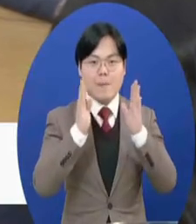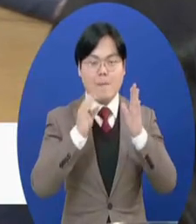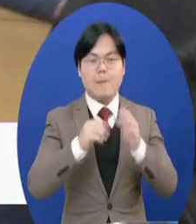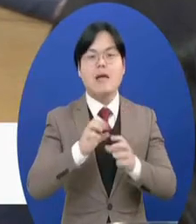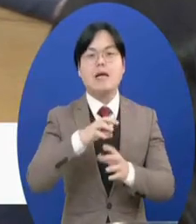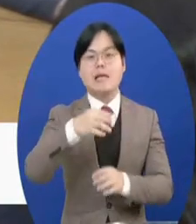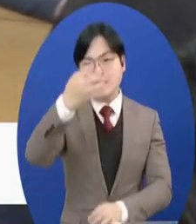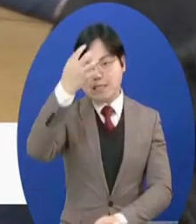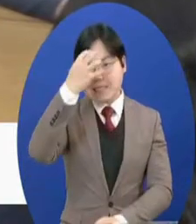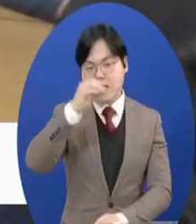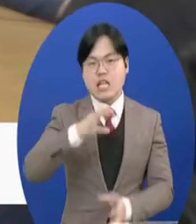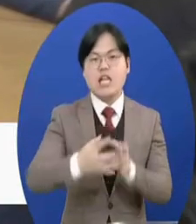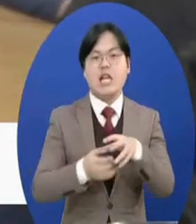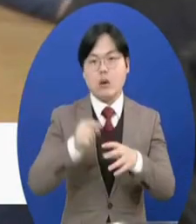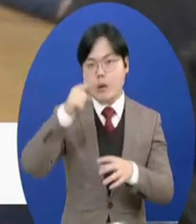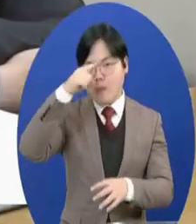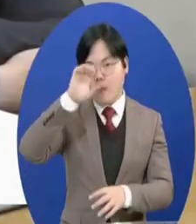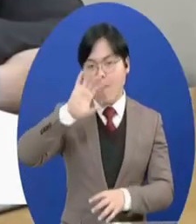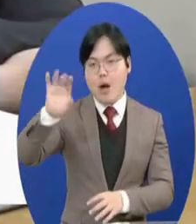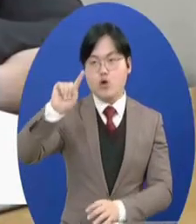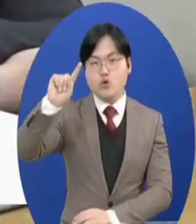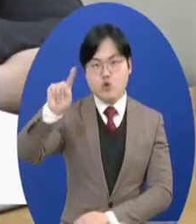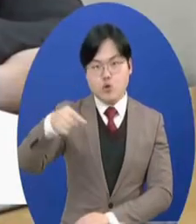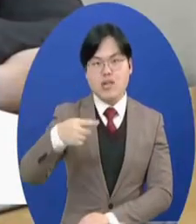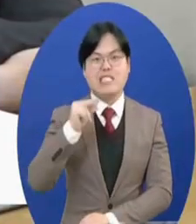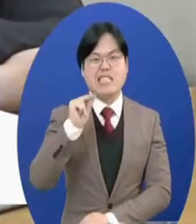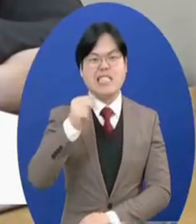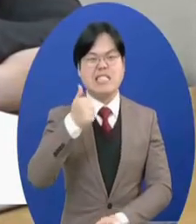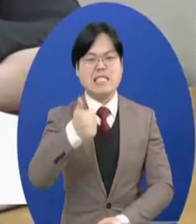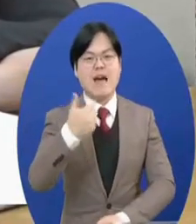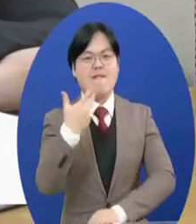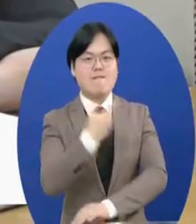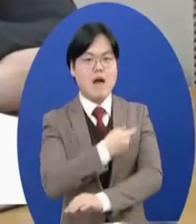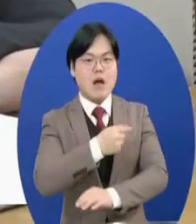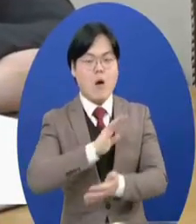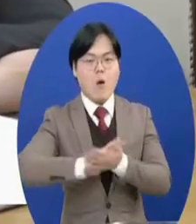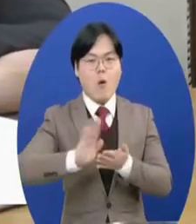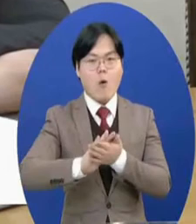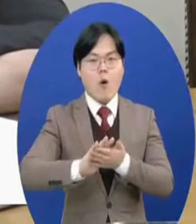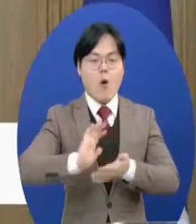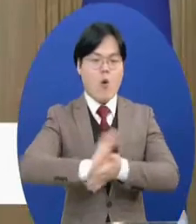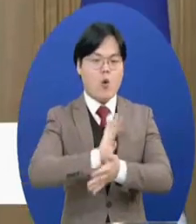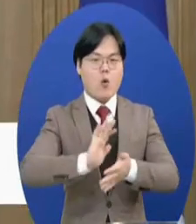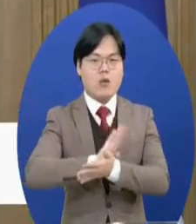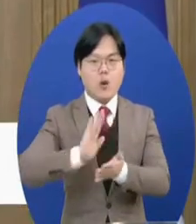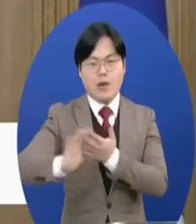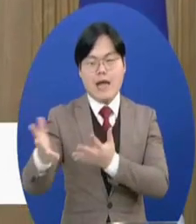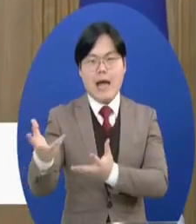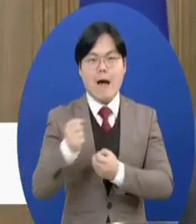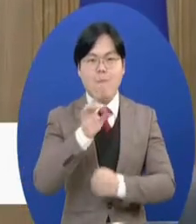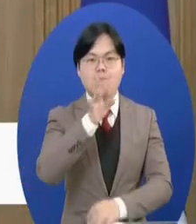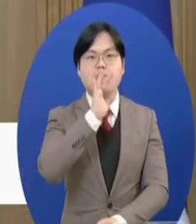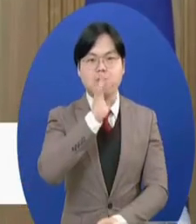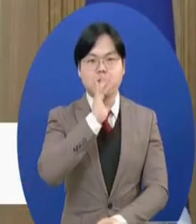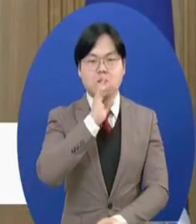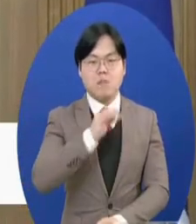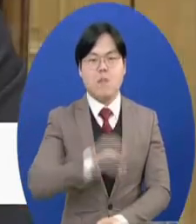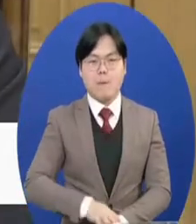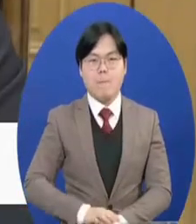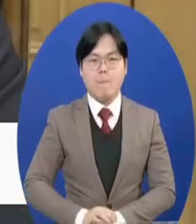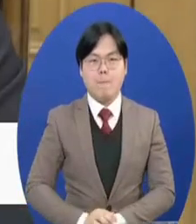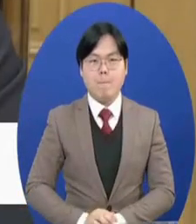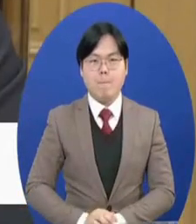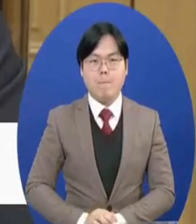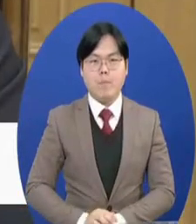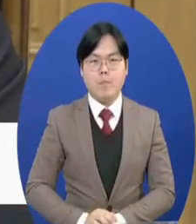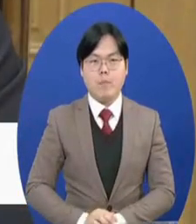газар дэлхийн эрүүл мэндийн байгууллагын зөвшөөрсөн чанартай вакциныг хурдан оруулж ирэх зорилготой байгаагаа тэмдэглэн хэлсэн юм а.